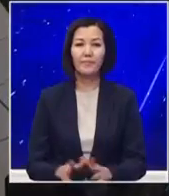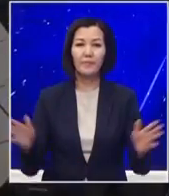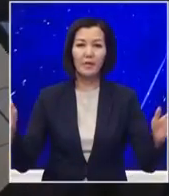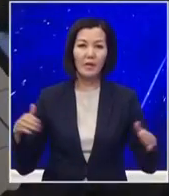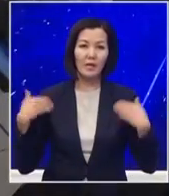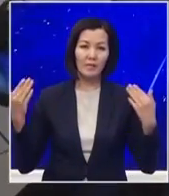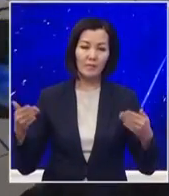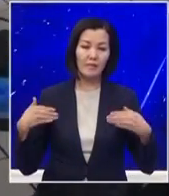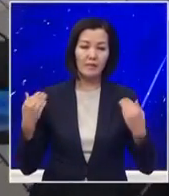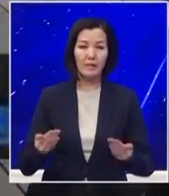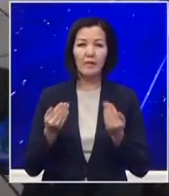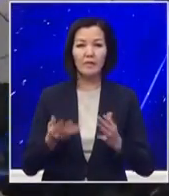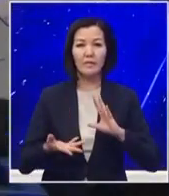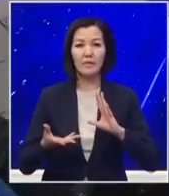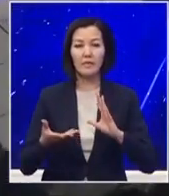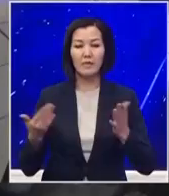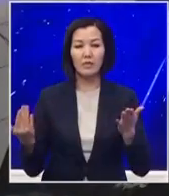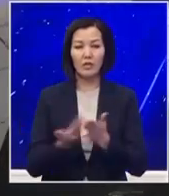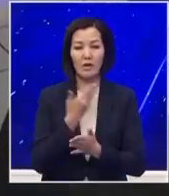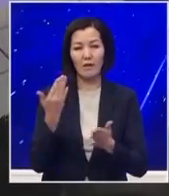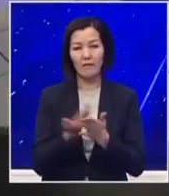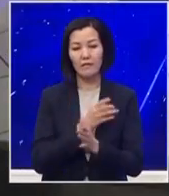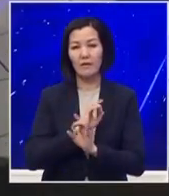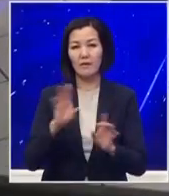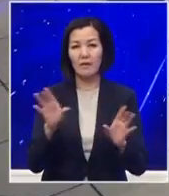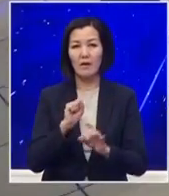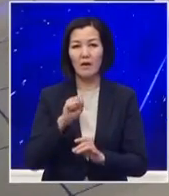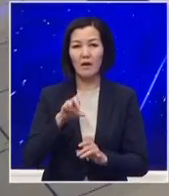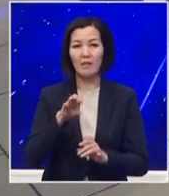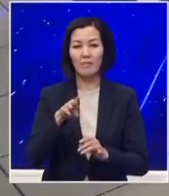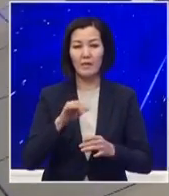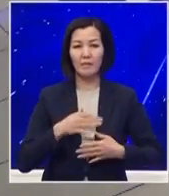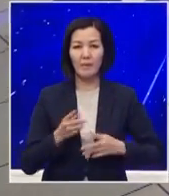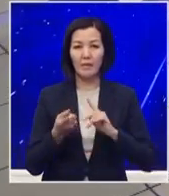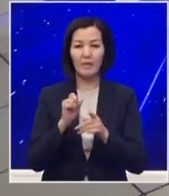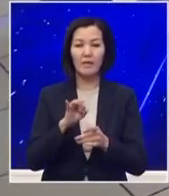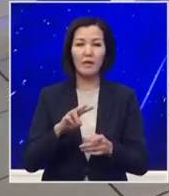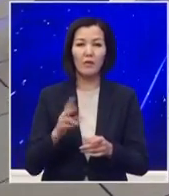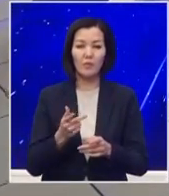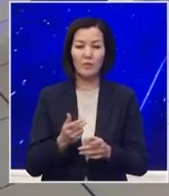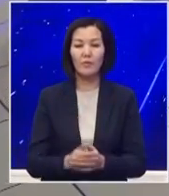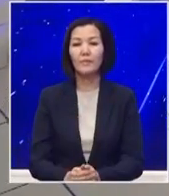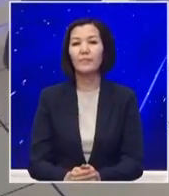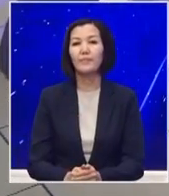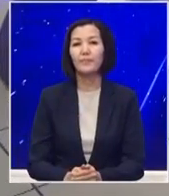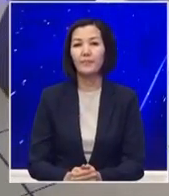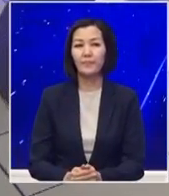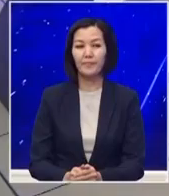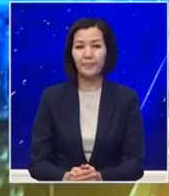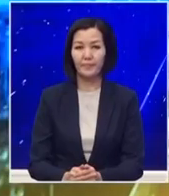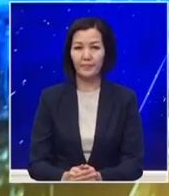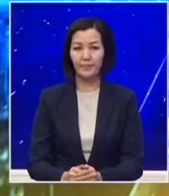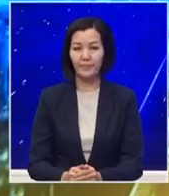Ассаламу алейкум, қадірменді көрермен, тікелей эфирде қорытынды жаңалықтар, студияда Алмат Хамид, сурдодармада Айгүл Жұмашқызы.